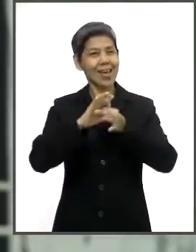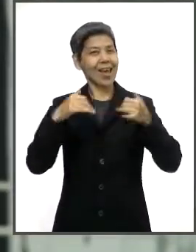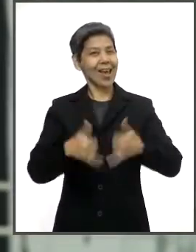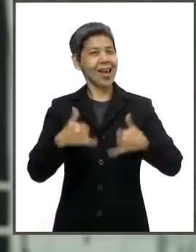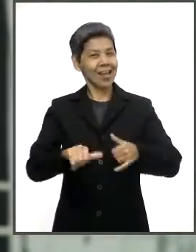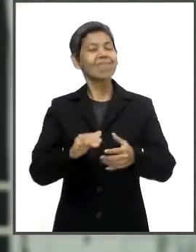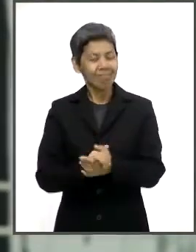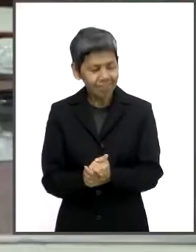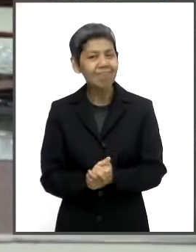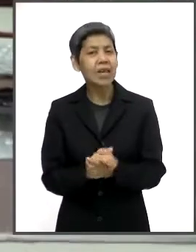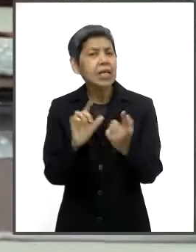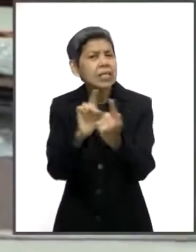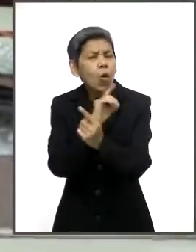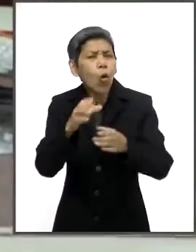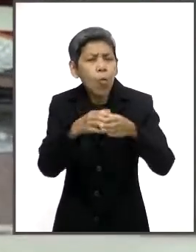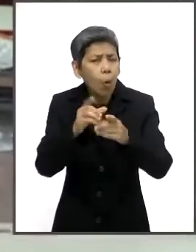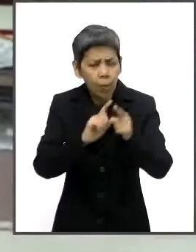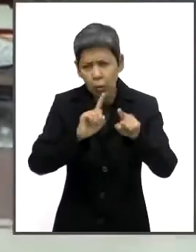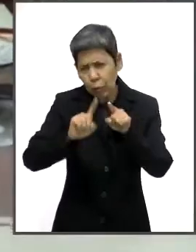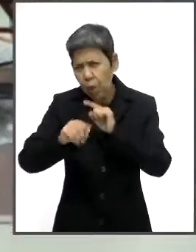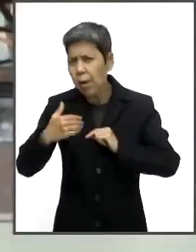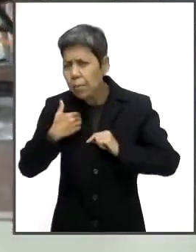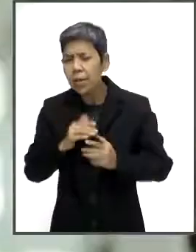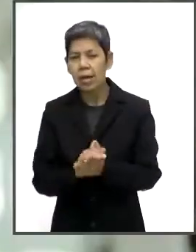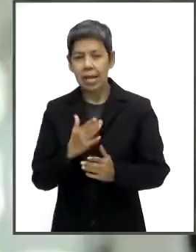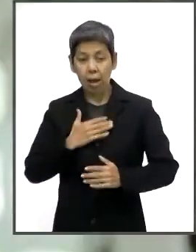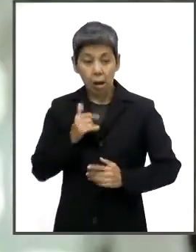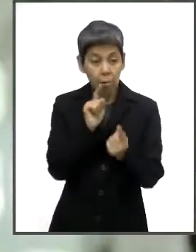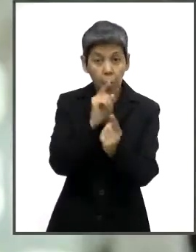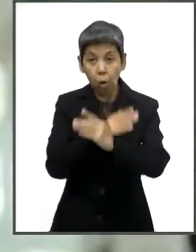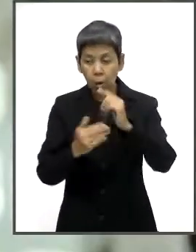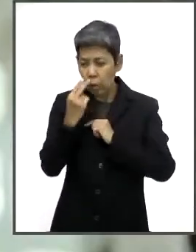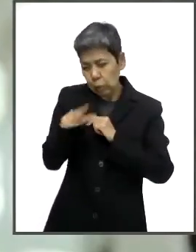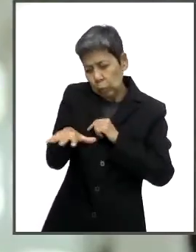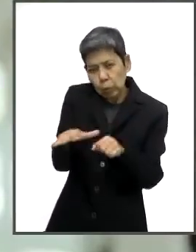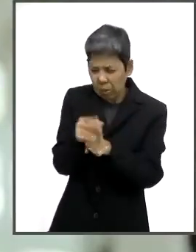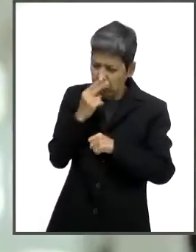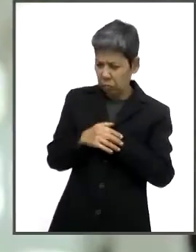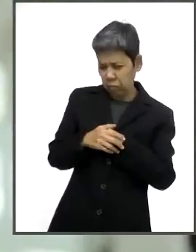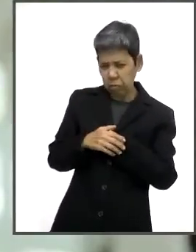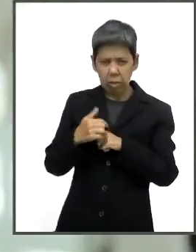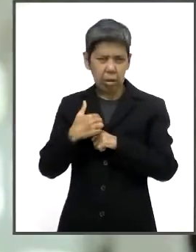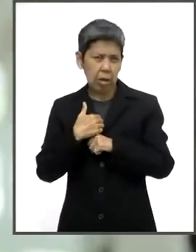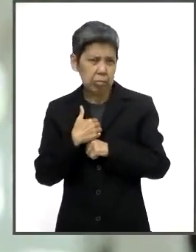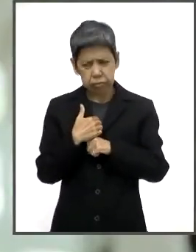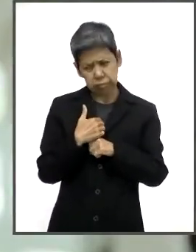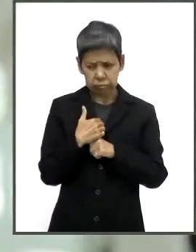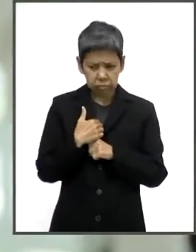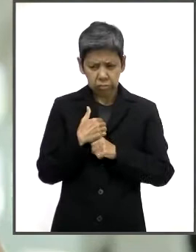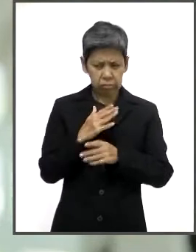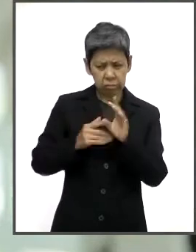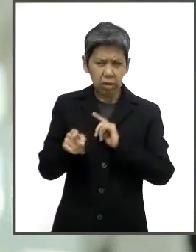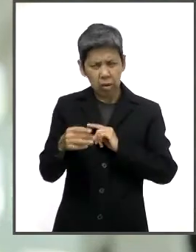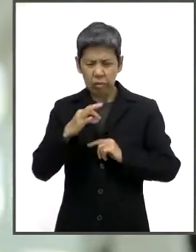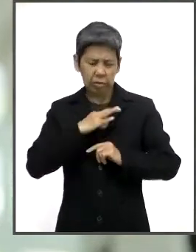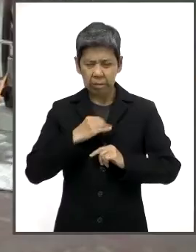กีฬาในจุดนั้นเลยอะค่ะ ในสังคมจริงๆคนพิการมีหลายระดับ ค่ะ คือพอเราไปเจอคนที่มันแย่กว่าเราก็อาจจะรู้สึกว่าเฮ้ยเราไม่ได้แย่แ